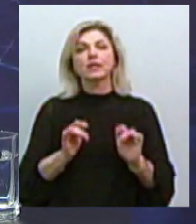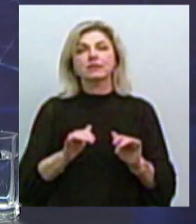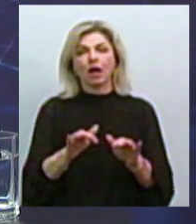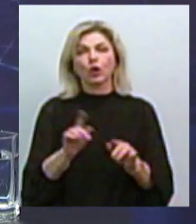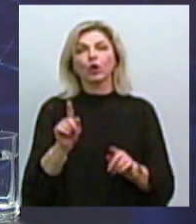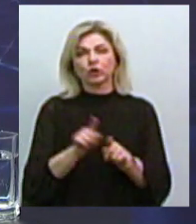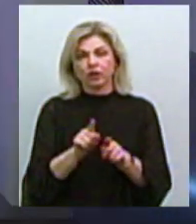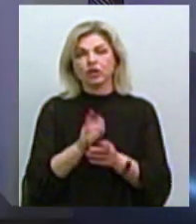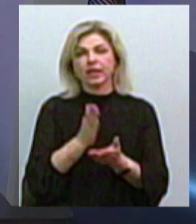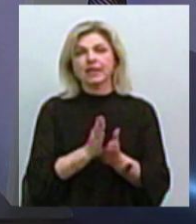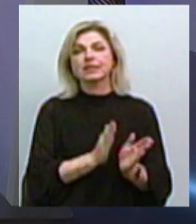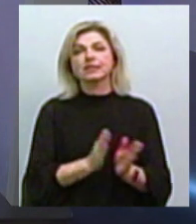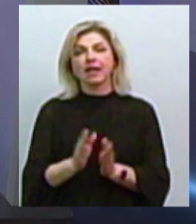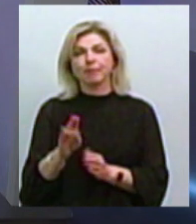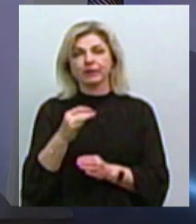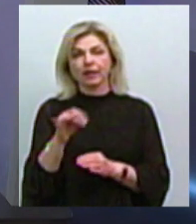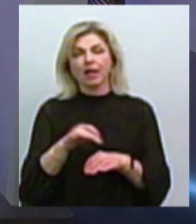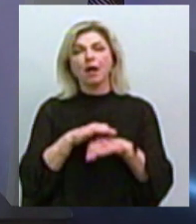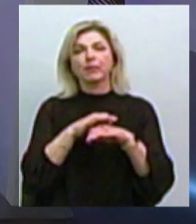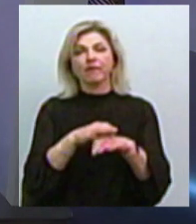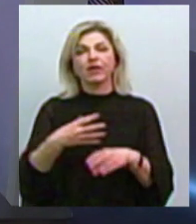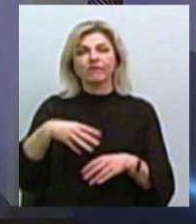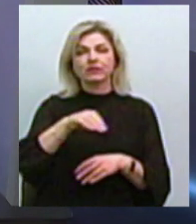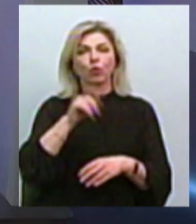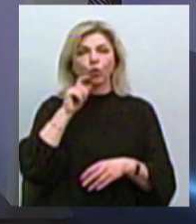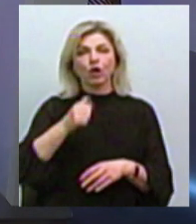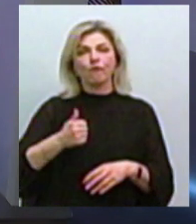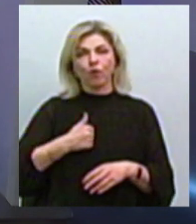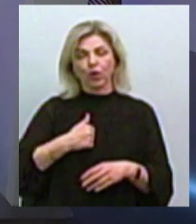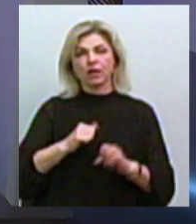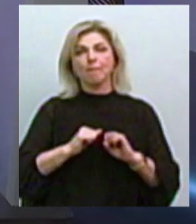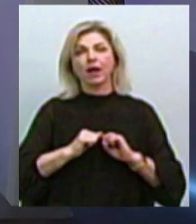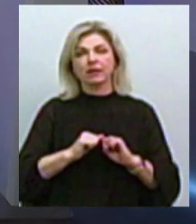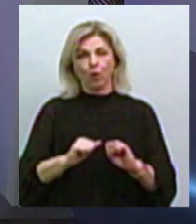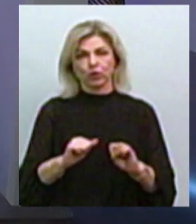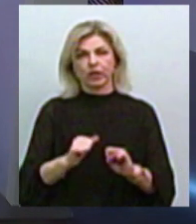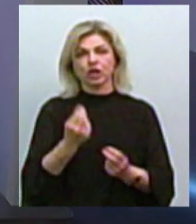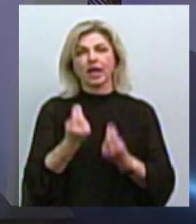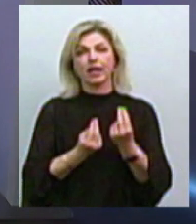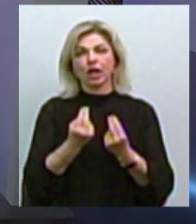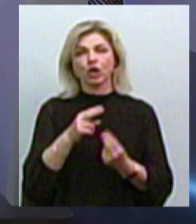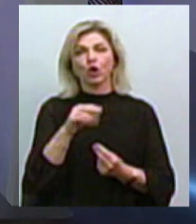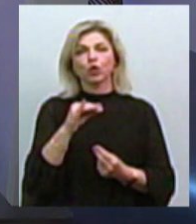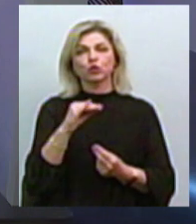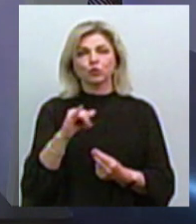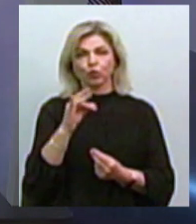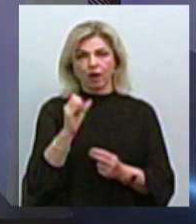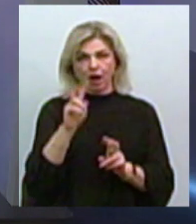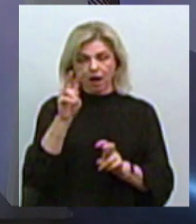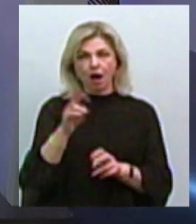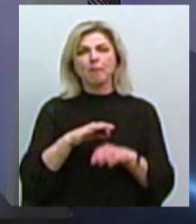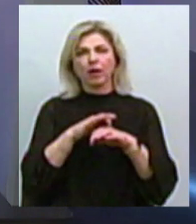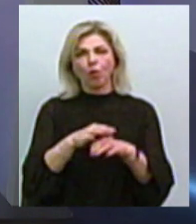є системний, це проведення всеукраїнської військово-патріотичної гри «Джура», яка проходить кожного